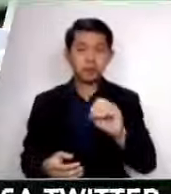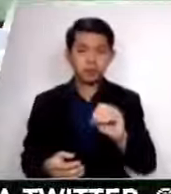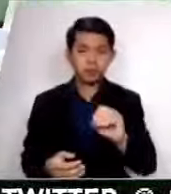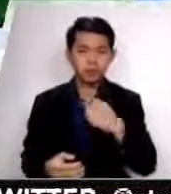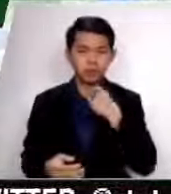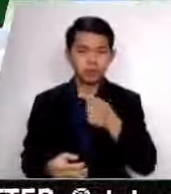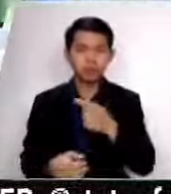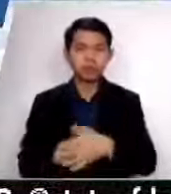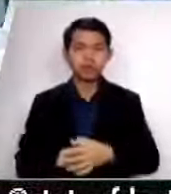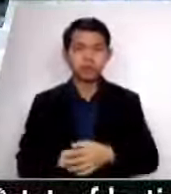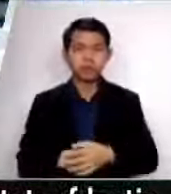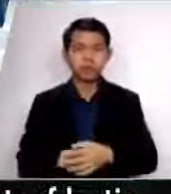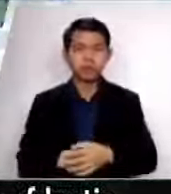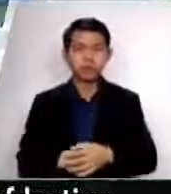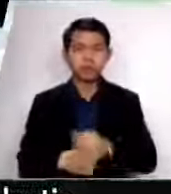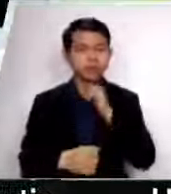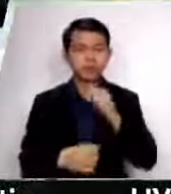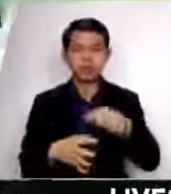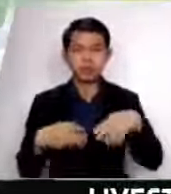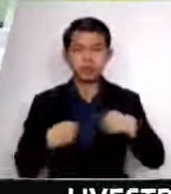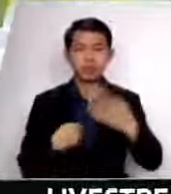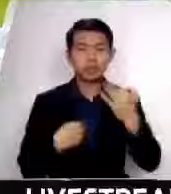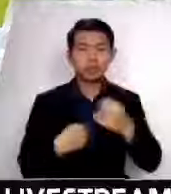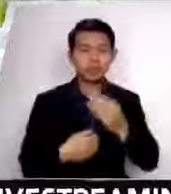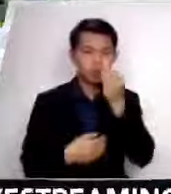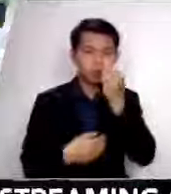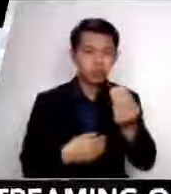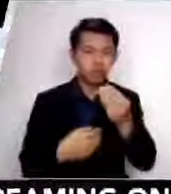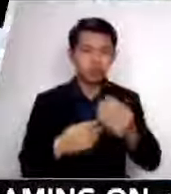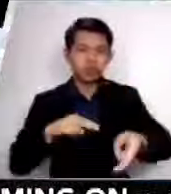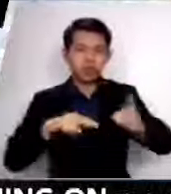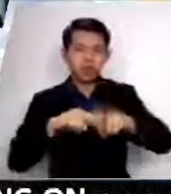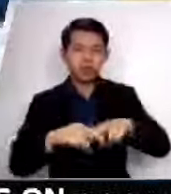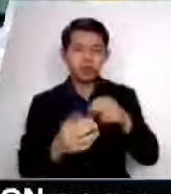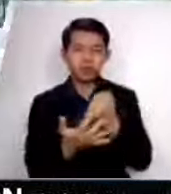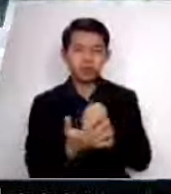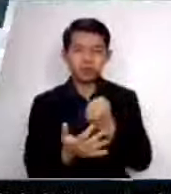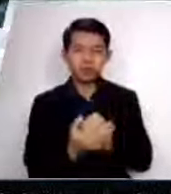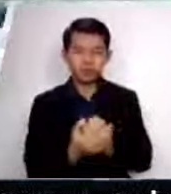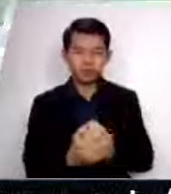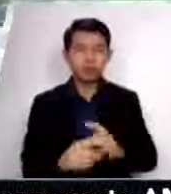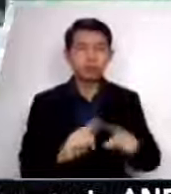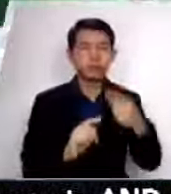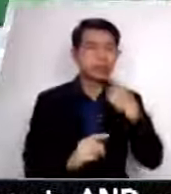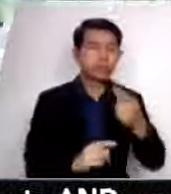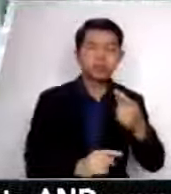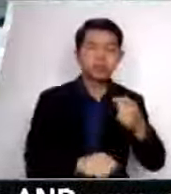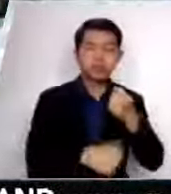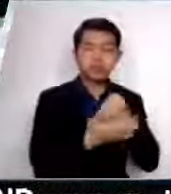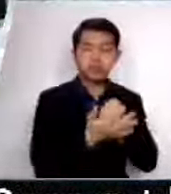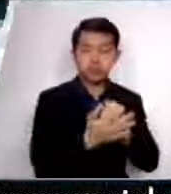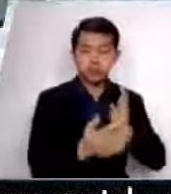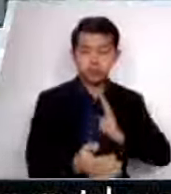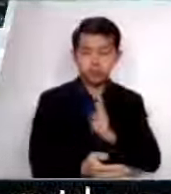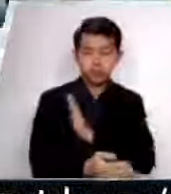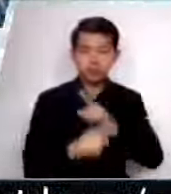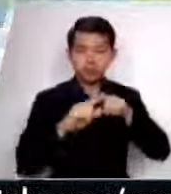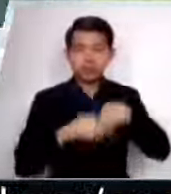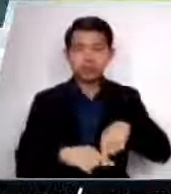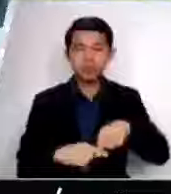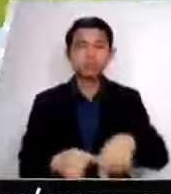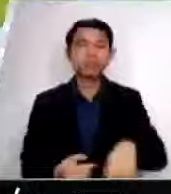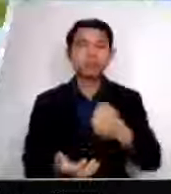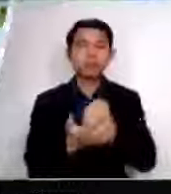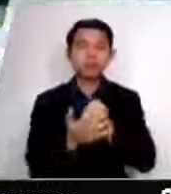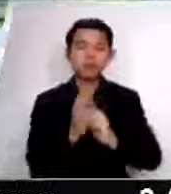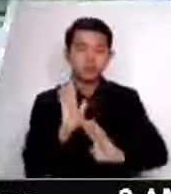increase. Paliwanag ng Wage Board, nakabase ang aumento sa galaw ng Consumer Price Index sa nakalipas na taon na hindi naman daw lumampas